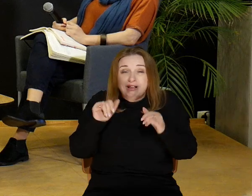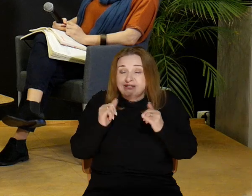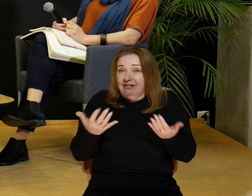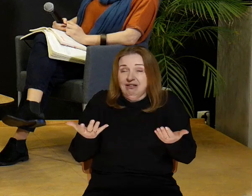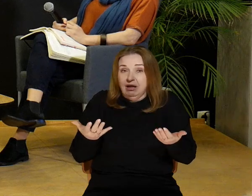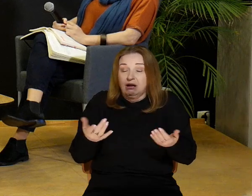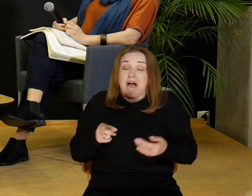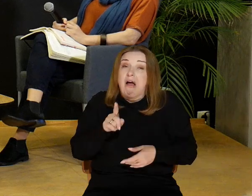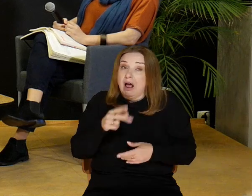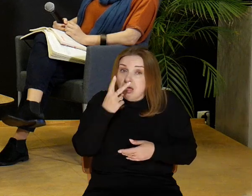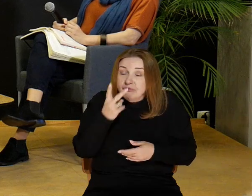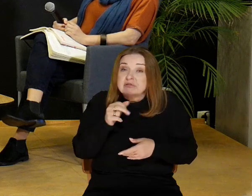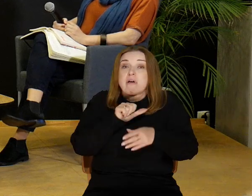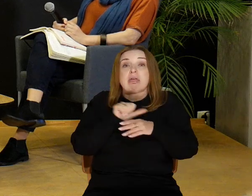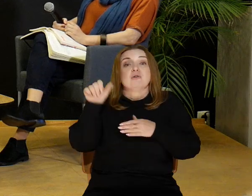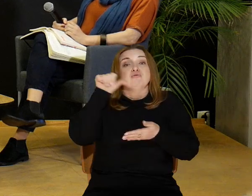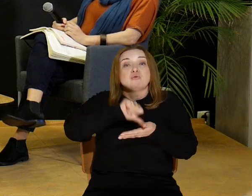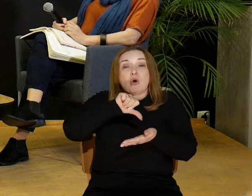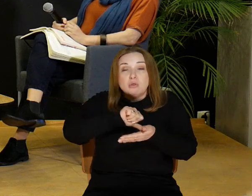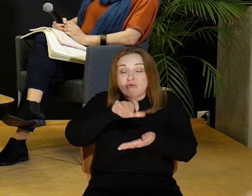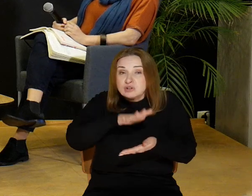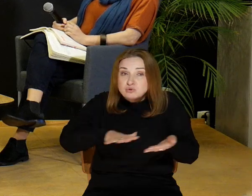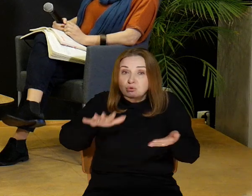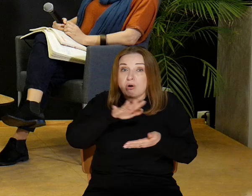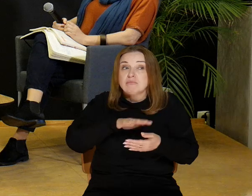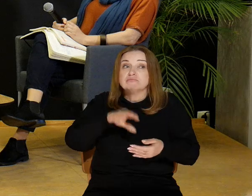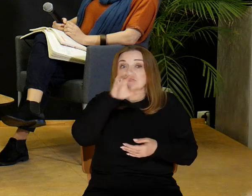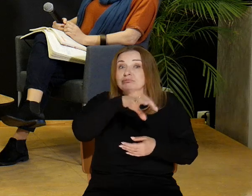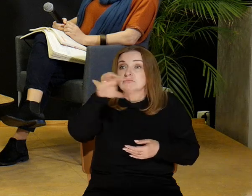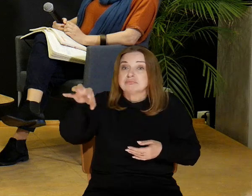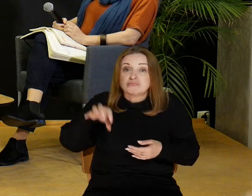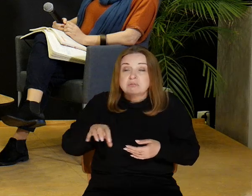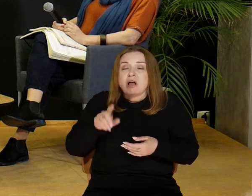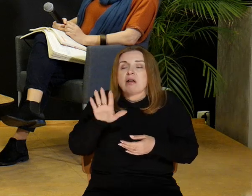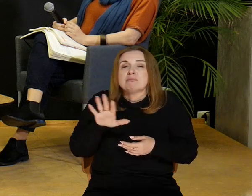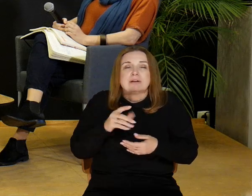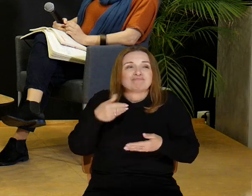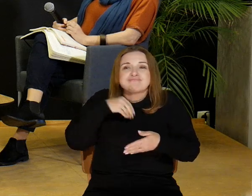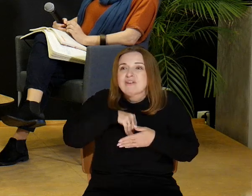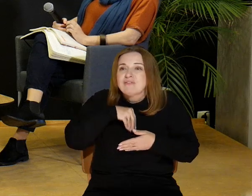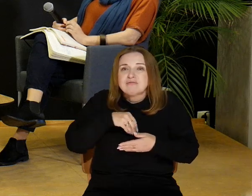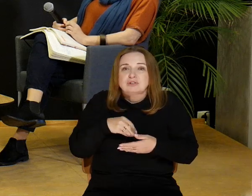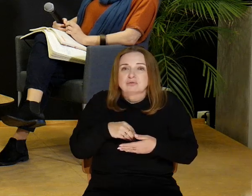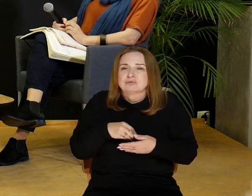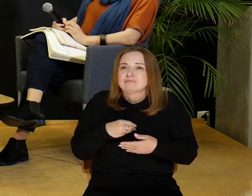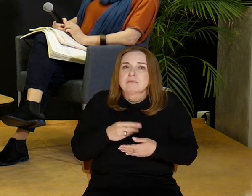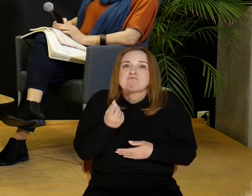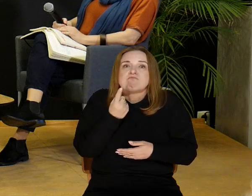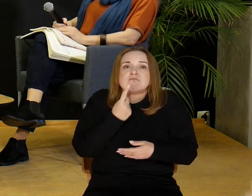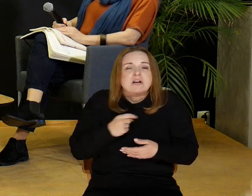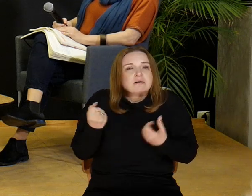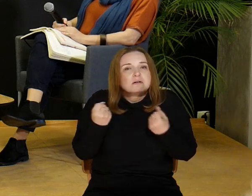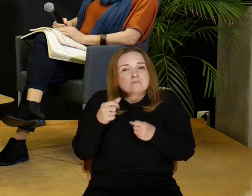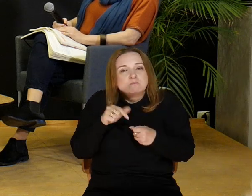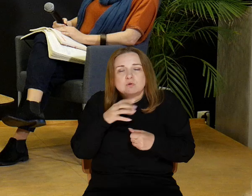jednak są środowiska, w których właśnie takie pragnienie jakiegoś odwetu albo jakiegoś